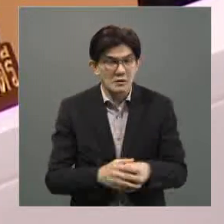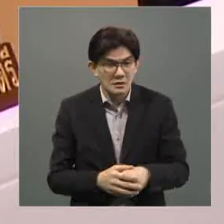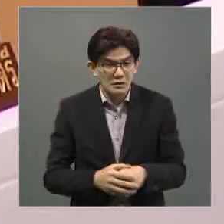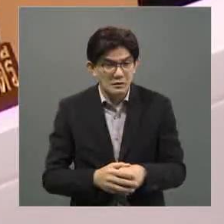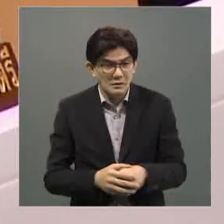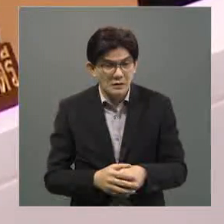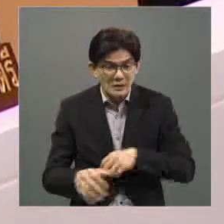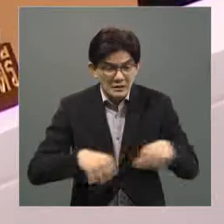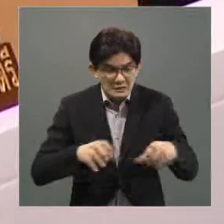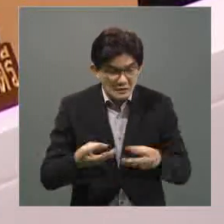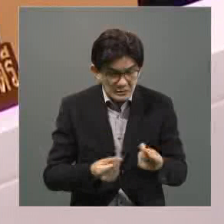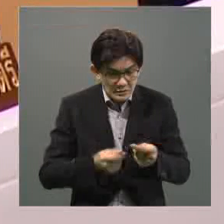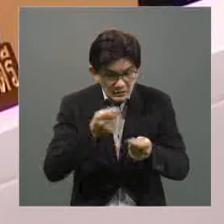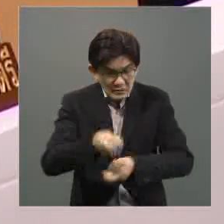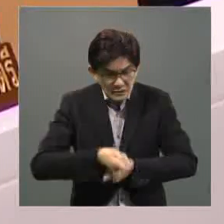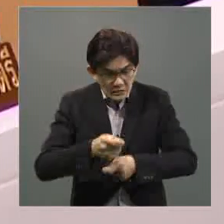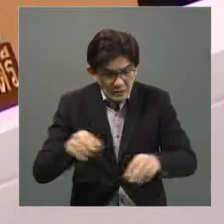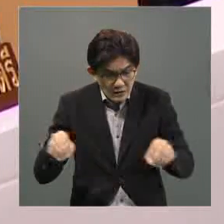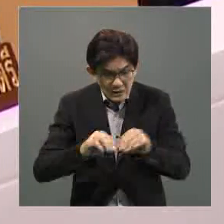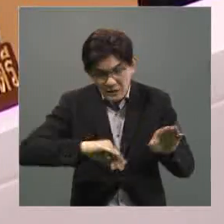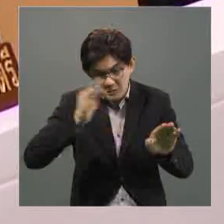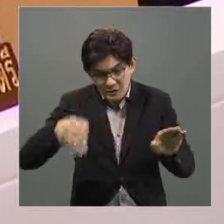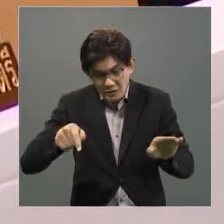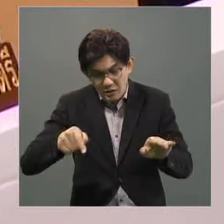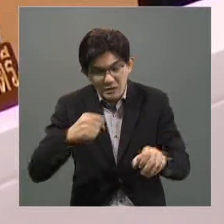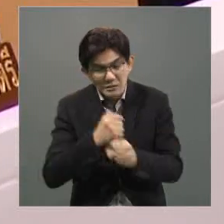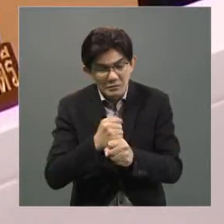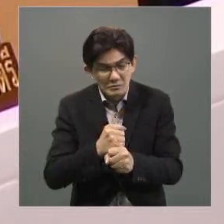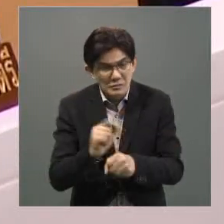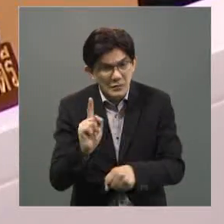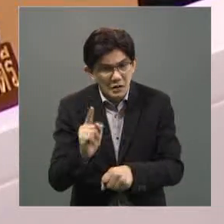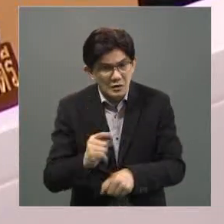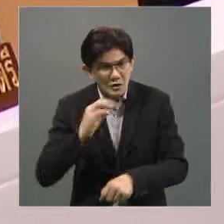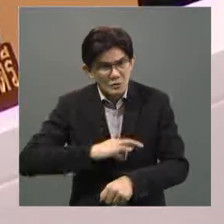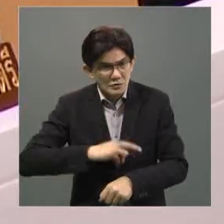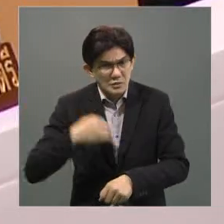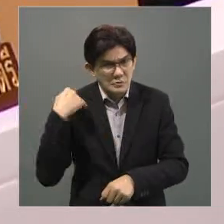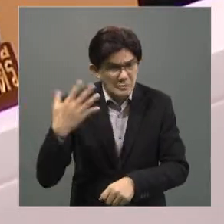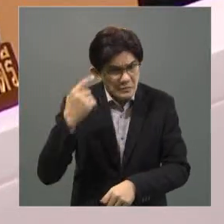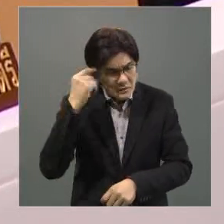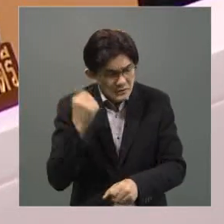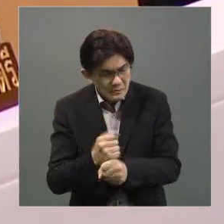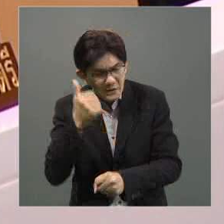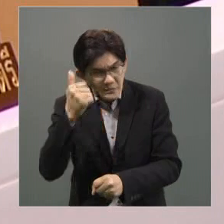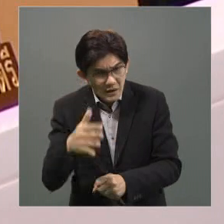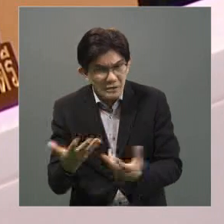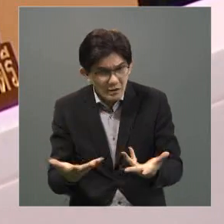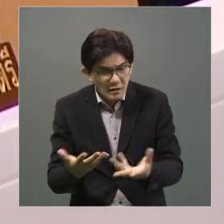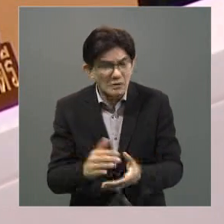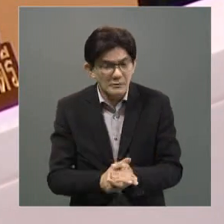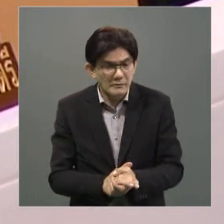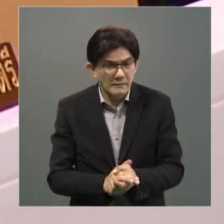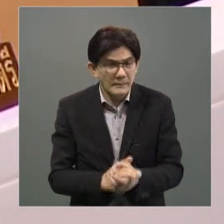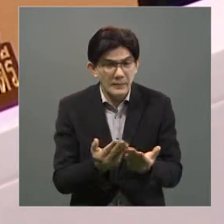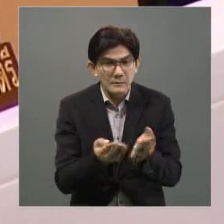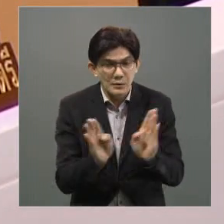ไปจัดที่ดินให้เกษตรกรทำกินติดเขาใหญ่เนี่ยจิตสำนึกคุณมีไหมมันทำได้มันคนทำไหมแต่มันเป็นเรื่อง